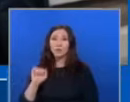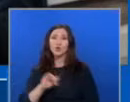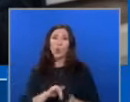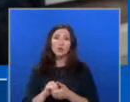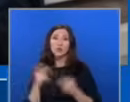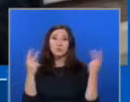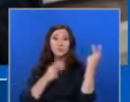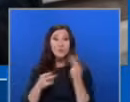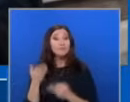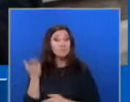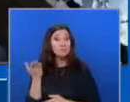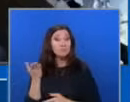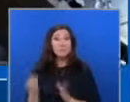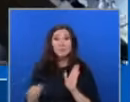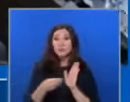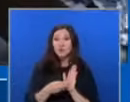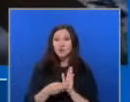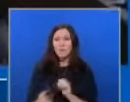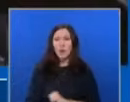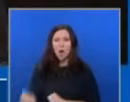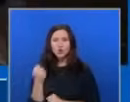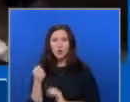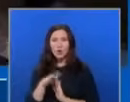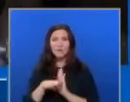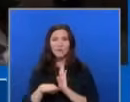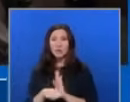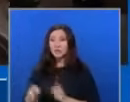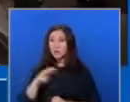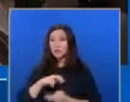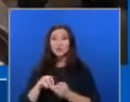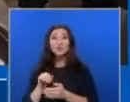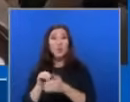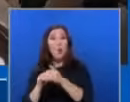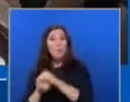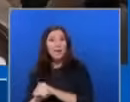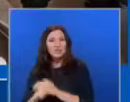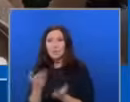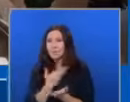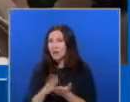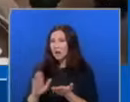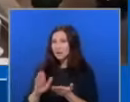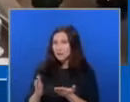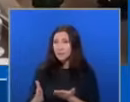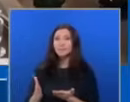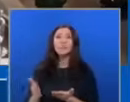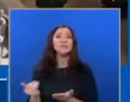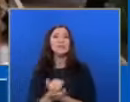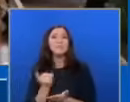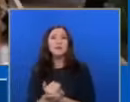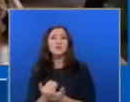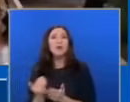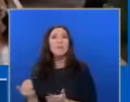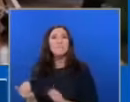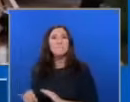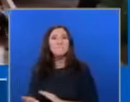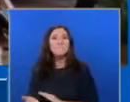коалиционно споразумение. В него са заложени по-строги правила за търсещите убежище, премахва се практиката на събиране на бежанци